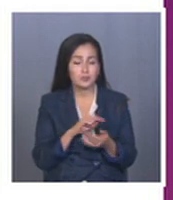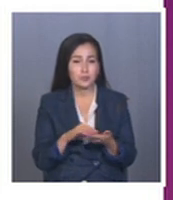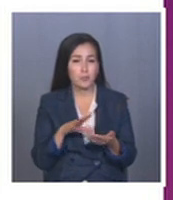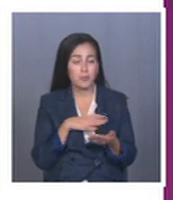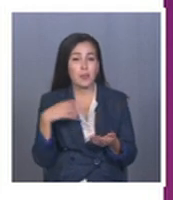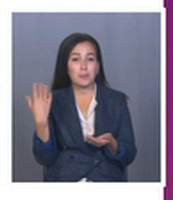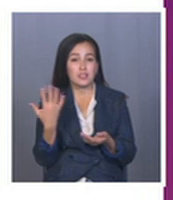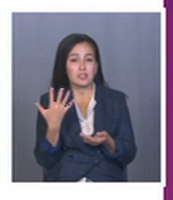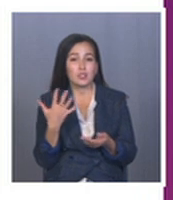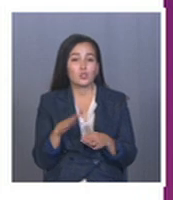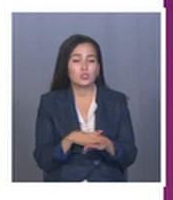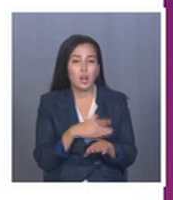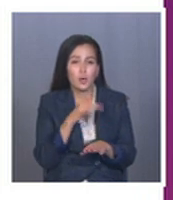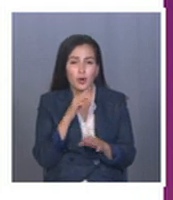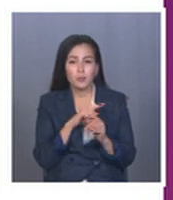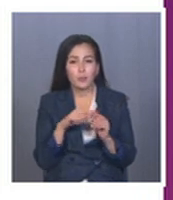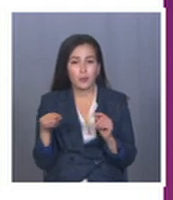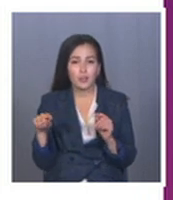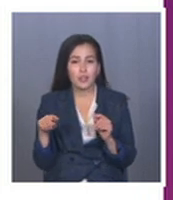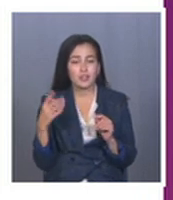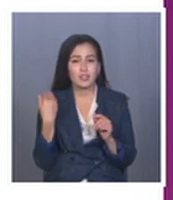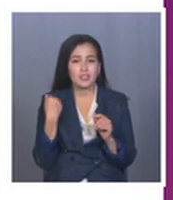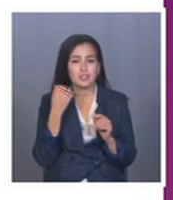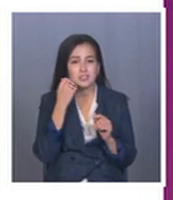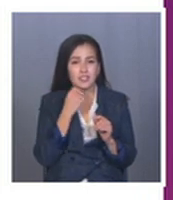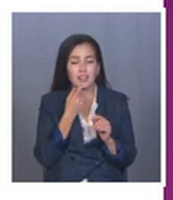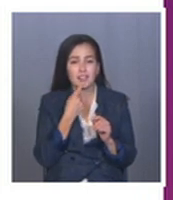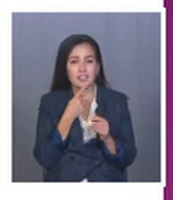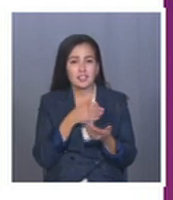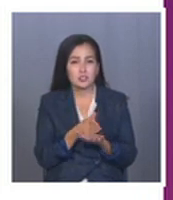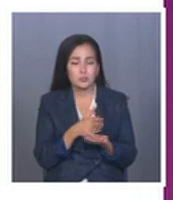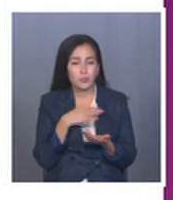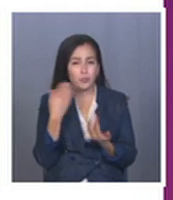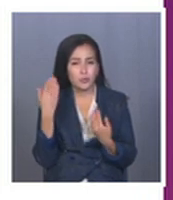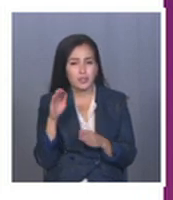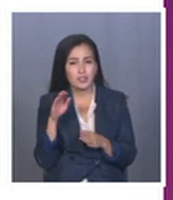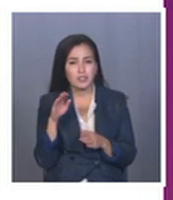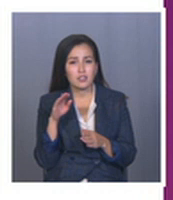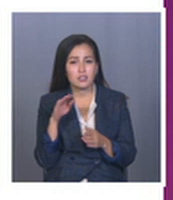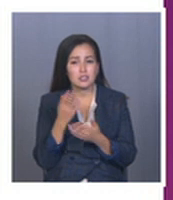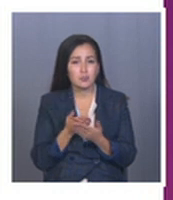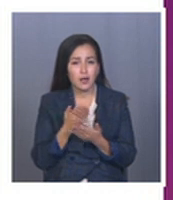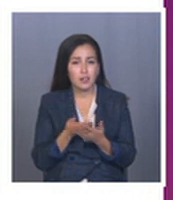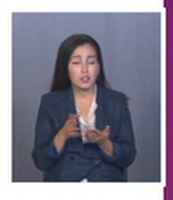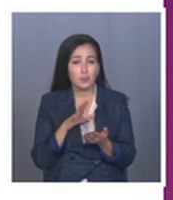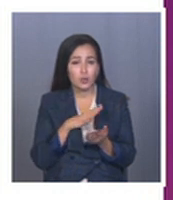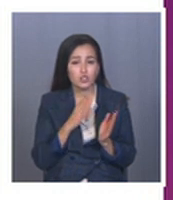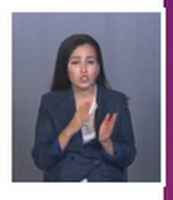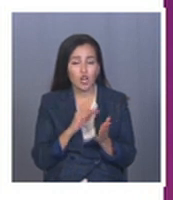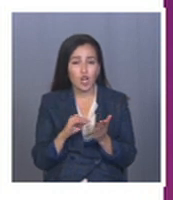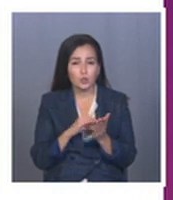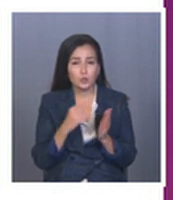Бесіншіден, ұзақ ғасырлар бойы ескі тілде қызмет етіп, бөтендік сипатта болған жазу жүйесін